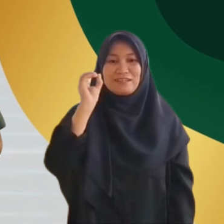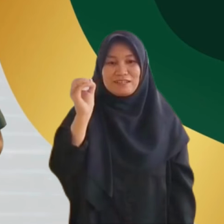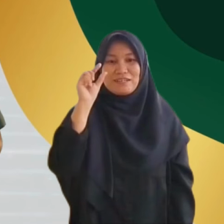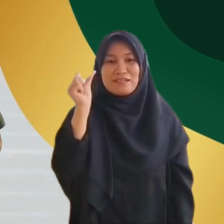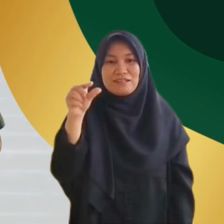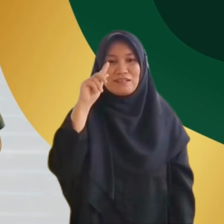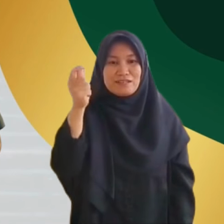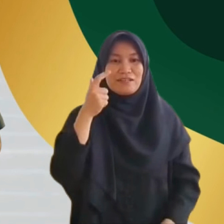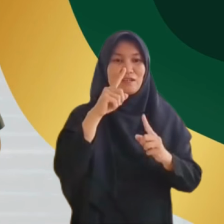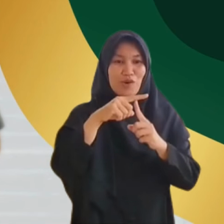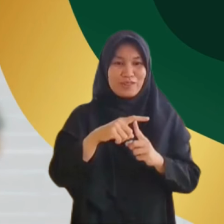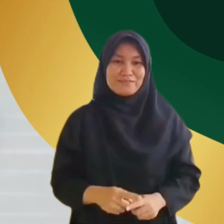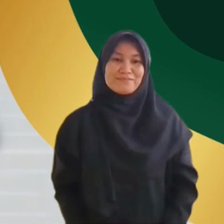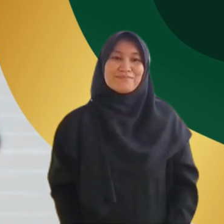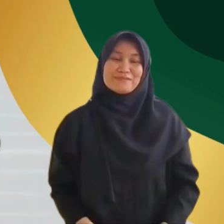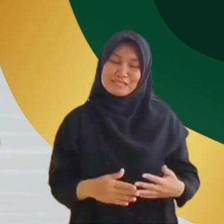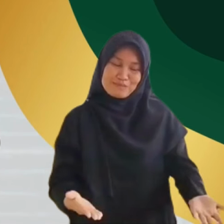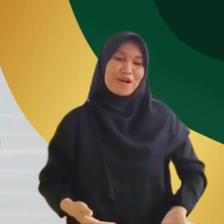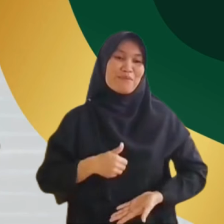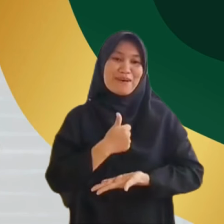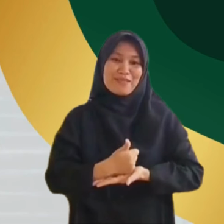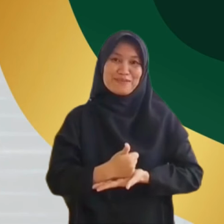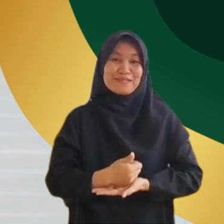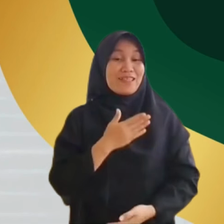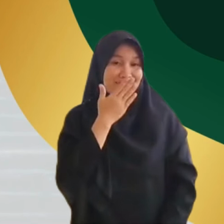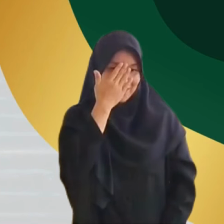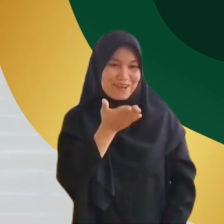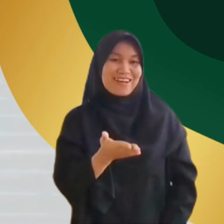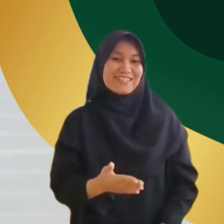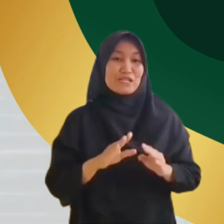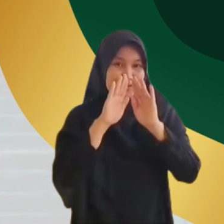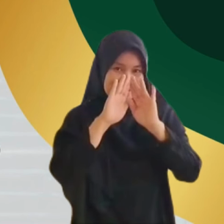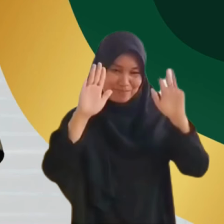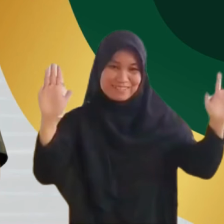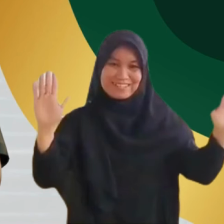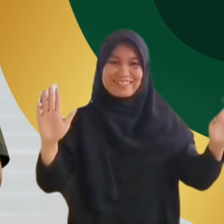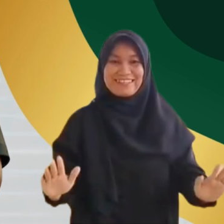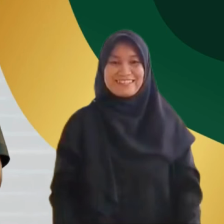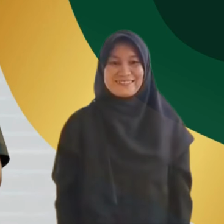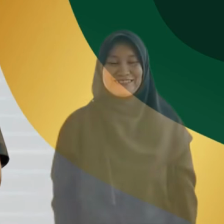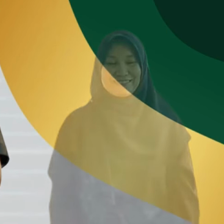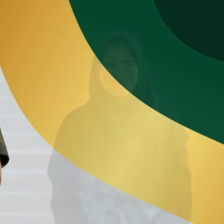melalui e-Court. Semoga dapat membantu, dan terima kasih sudah menyaksikan.